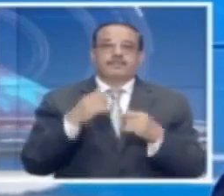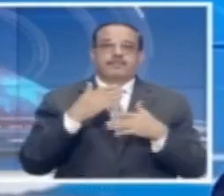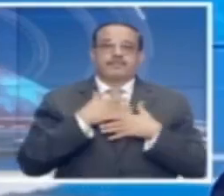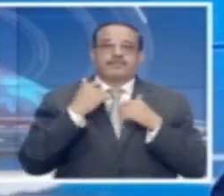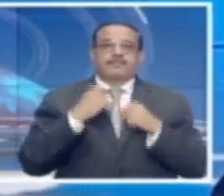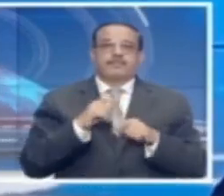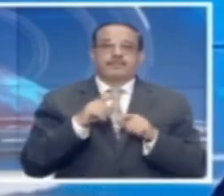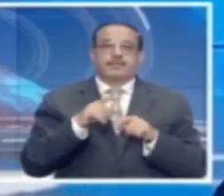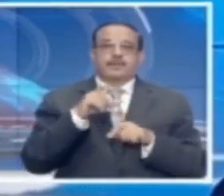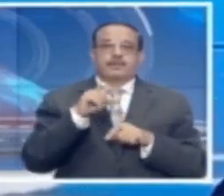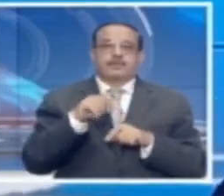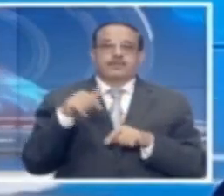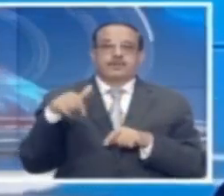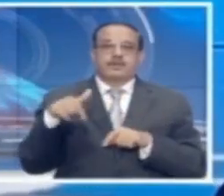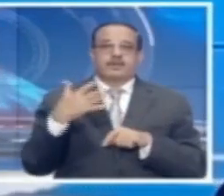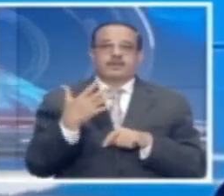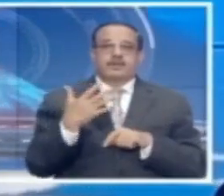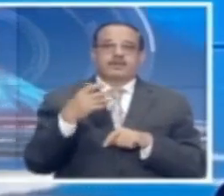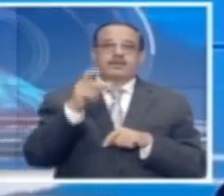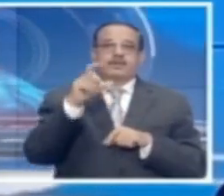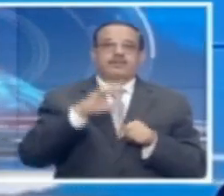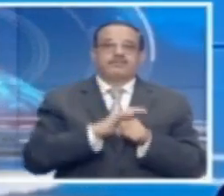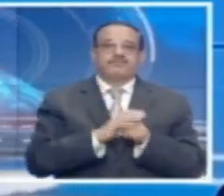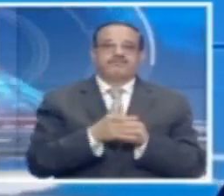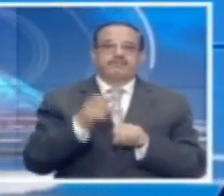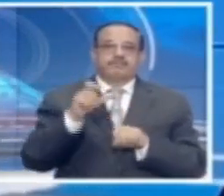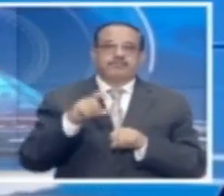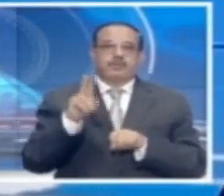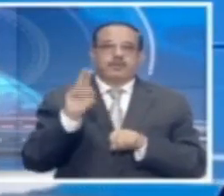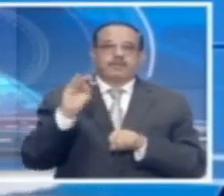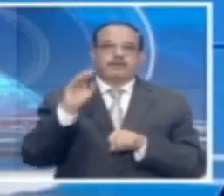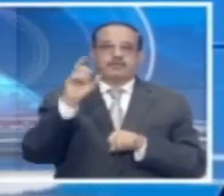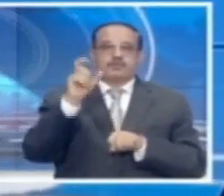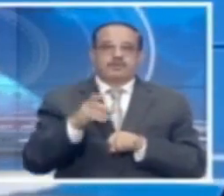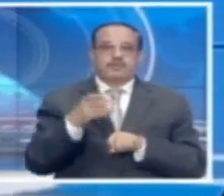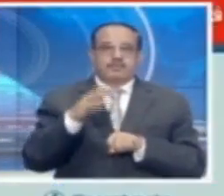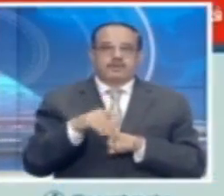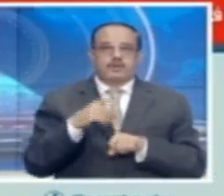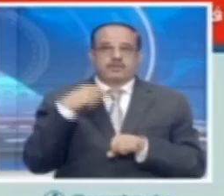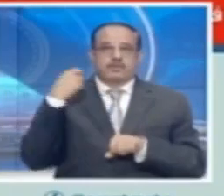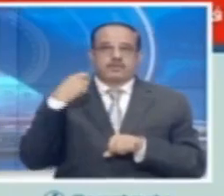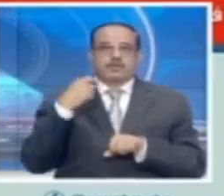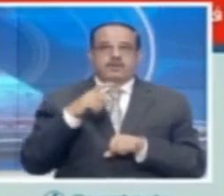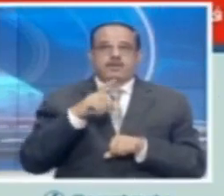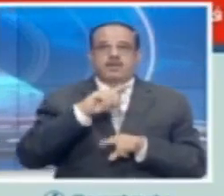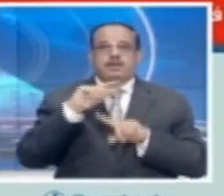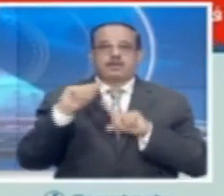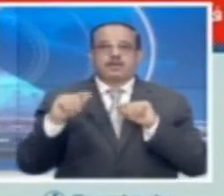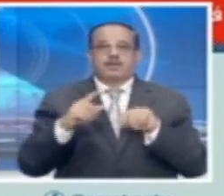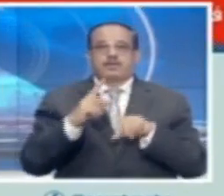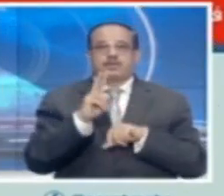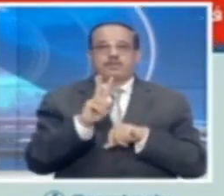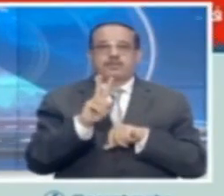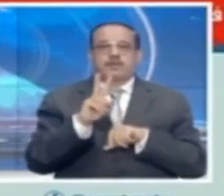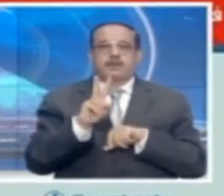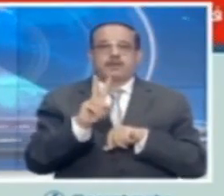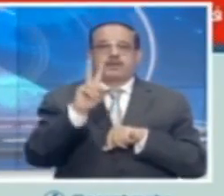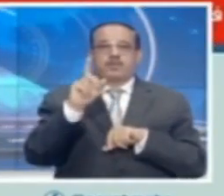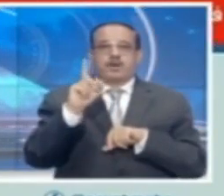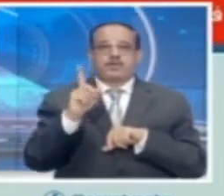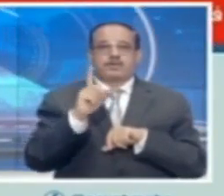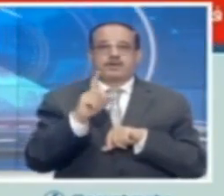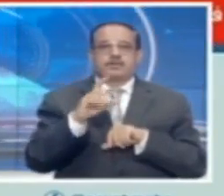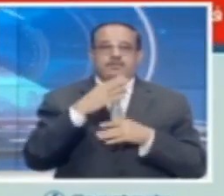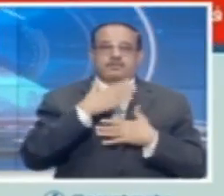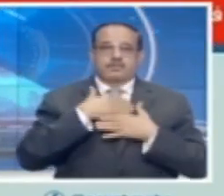أعلنت وزارة الصحة تسجيل 956 إصابة جديدة بفيروس كورونا و40 حالة وفاة. أشارت الوزارة إلى